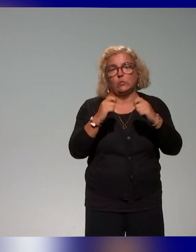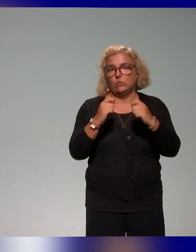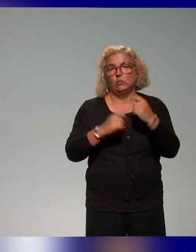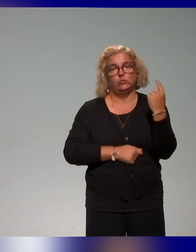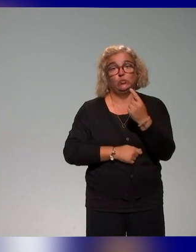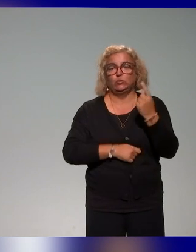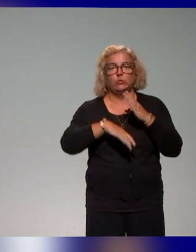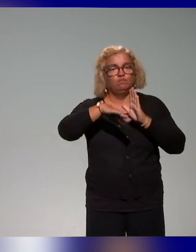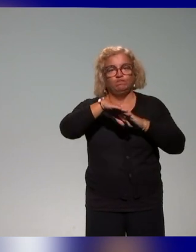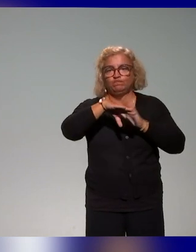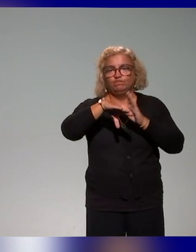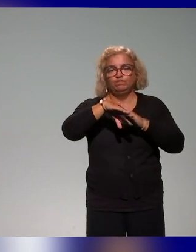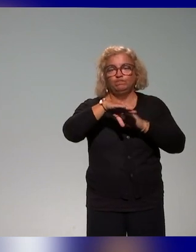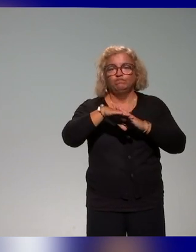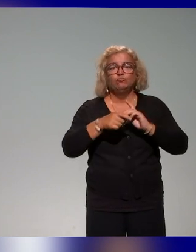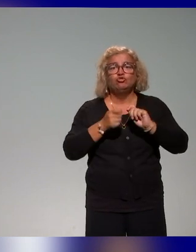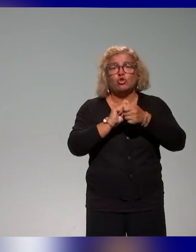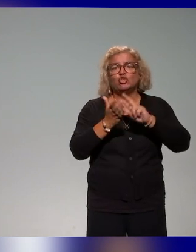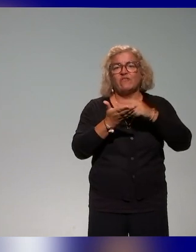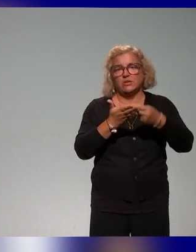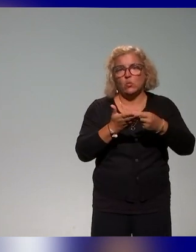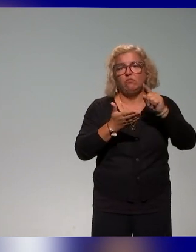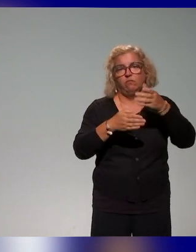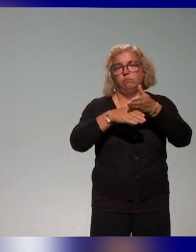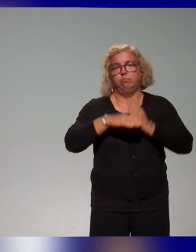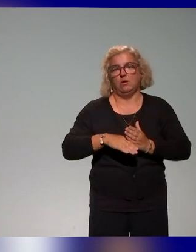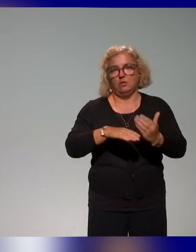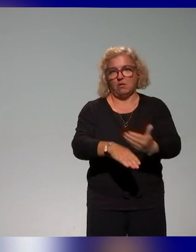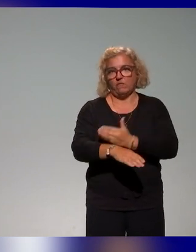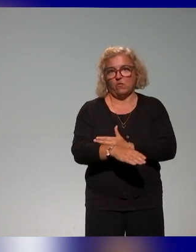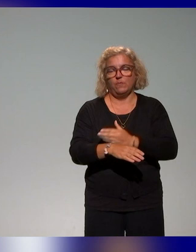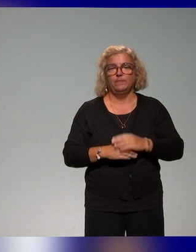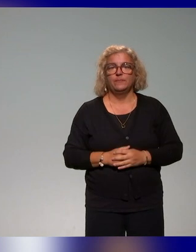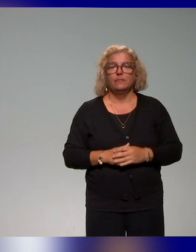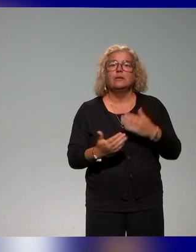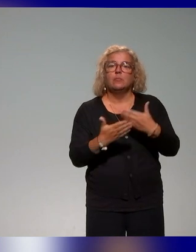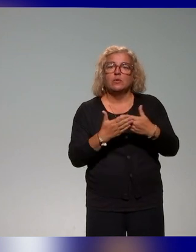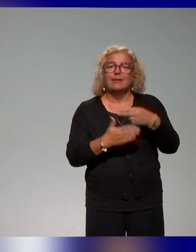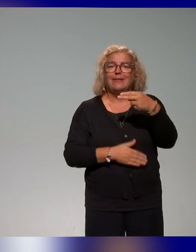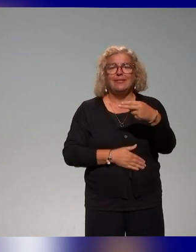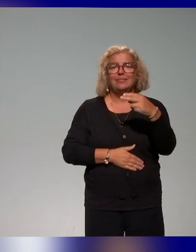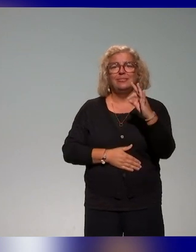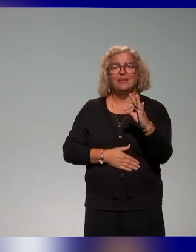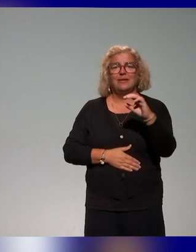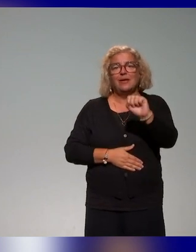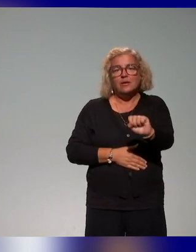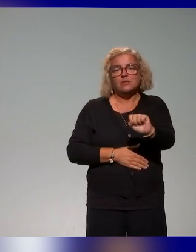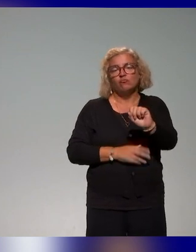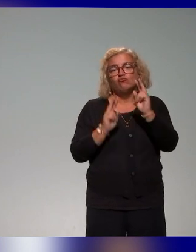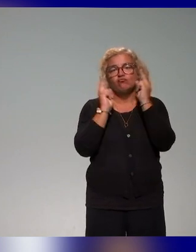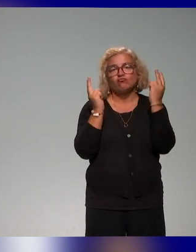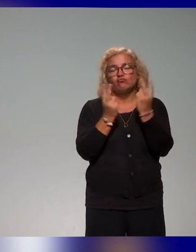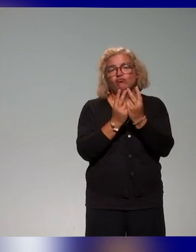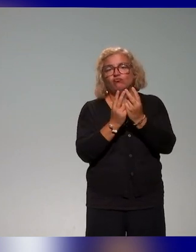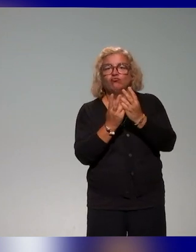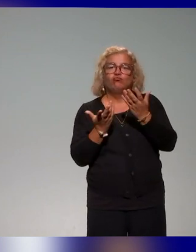Il faut être toujours prudent avant de changer de version majeure C'est pour ça que les LTS sortent en général toutes